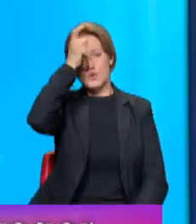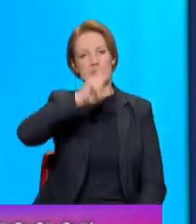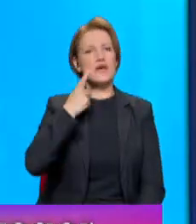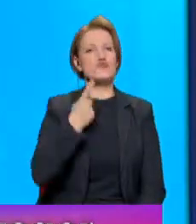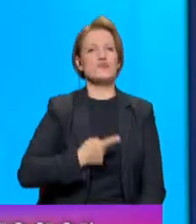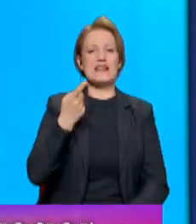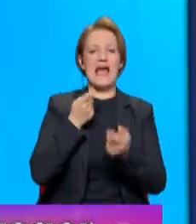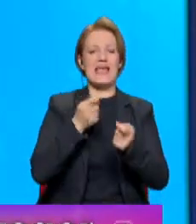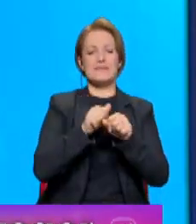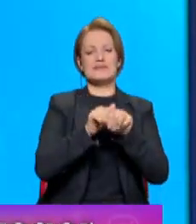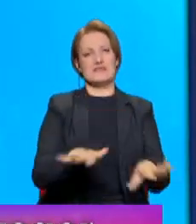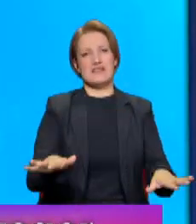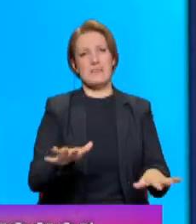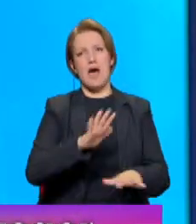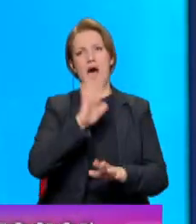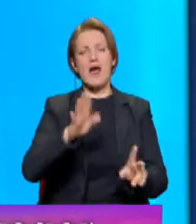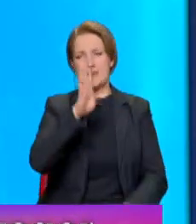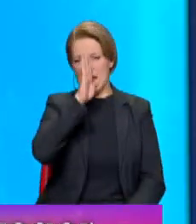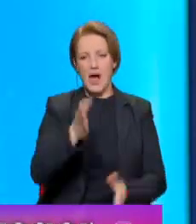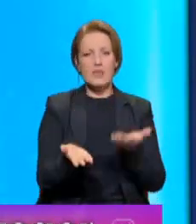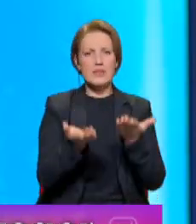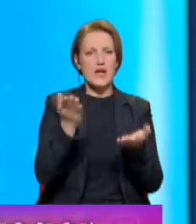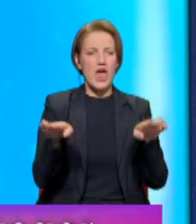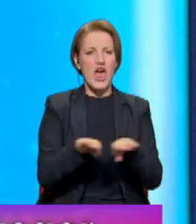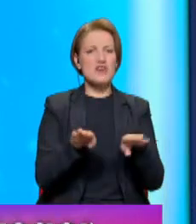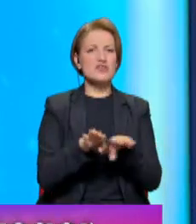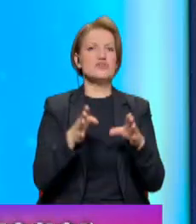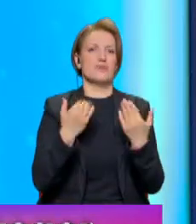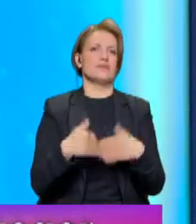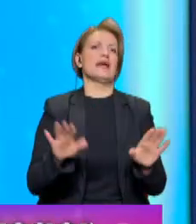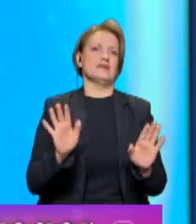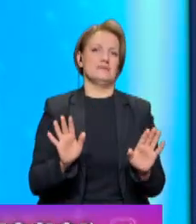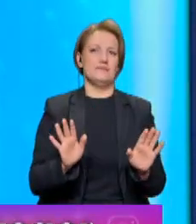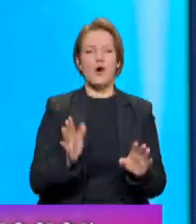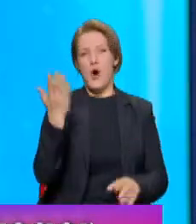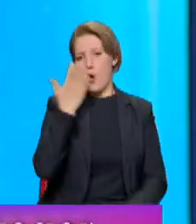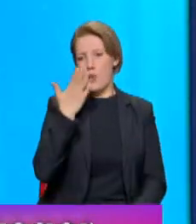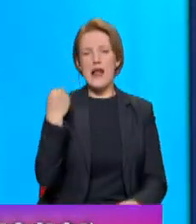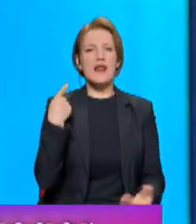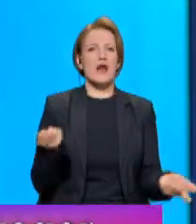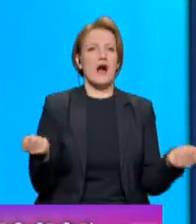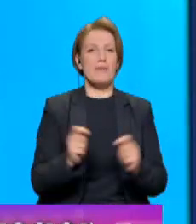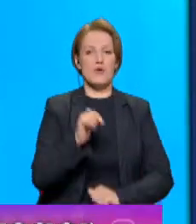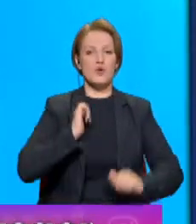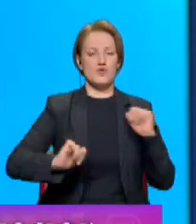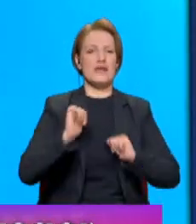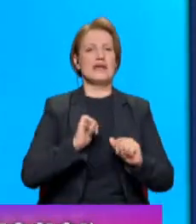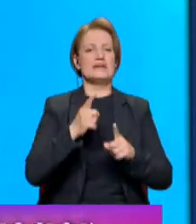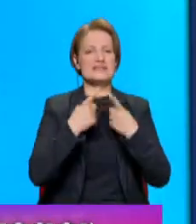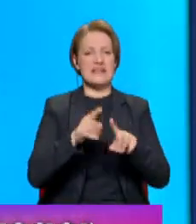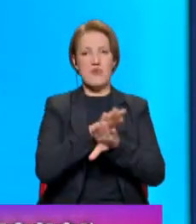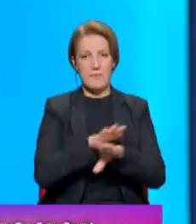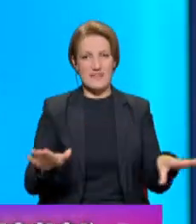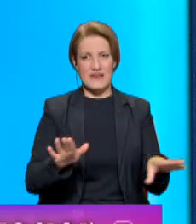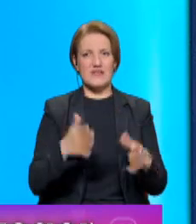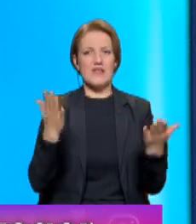Cumhuriyeti'nde eğitim sistemi artık herkese Adil davranan bir sistem olmaktan çoktan çıktı okullar Yeni kapandı üniversite sınavları bitti